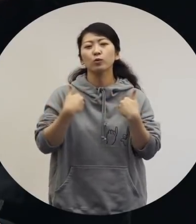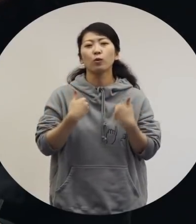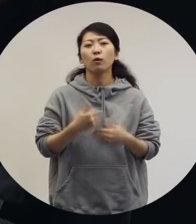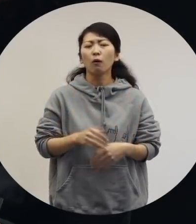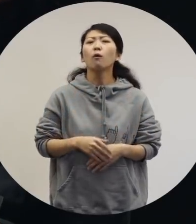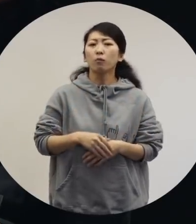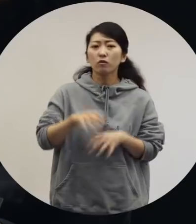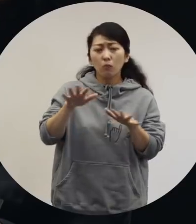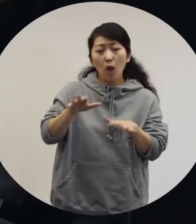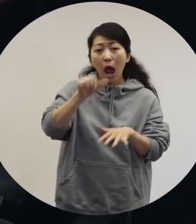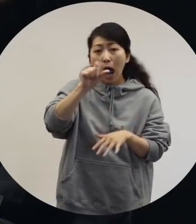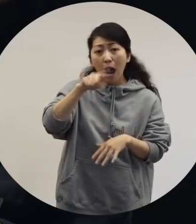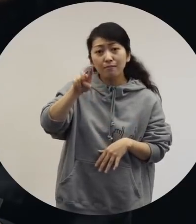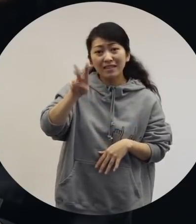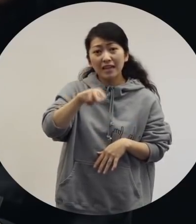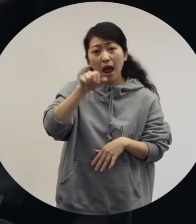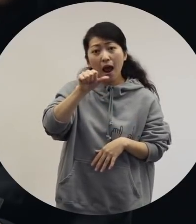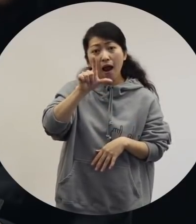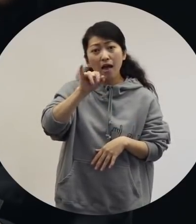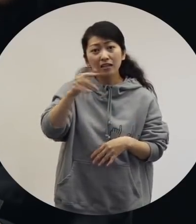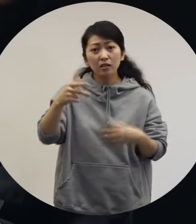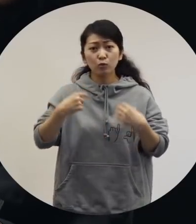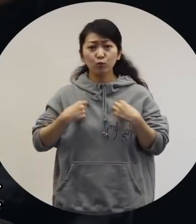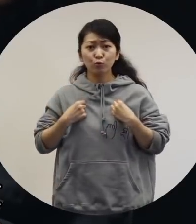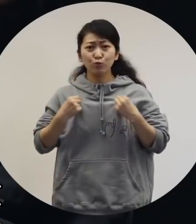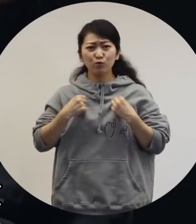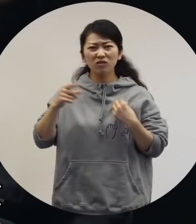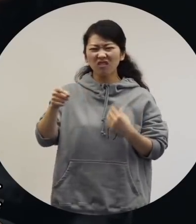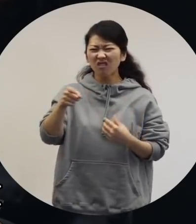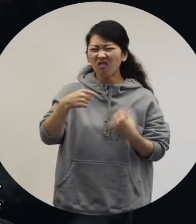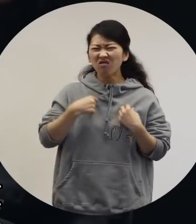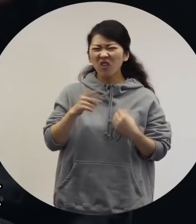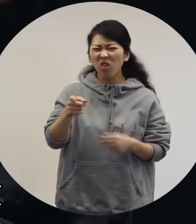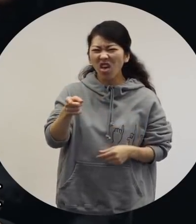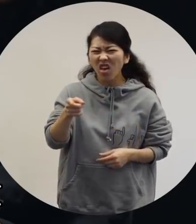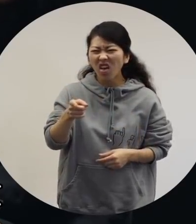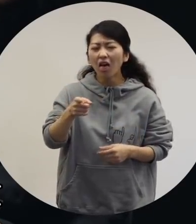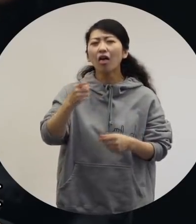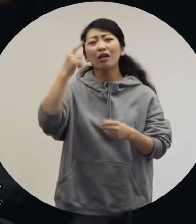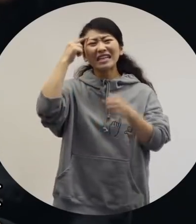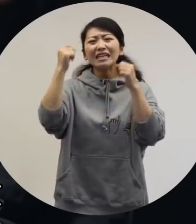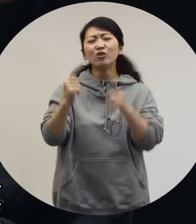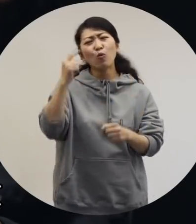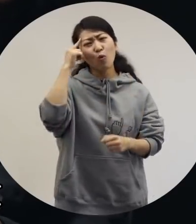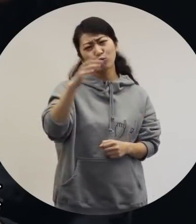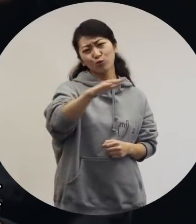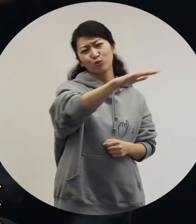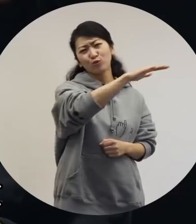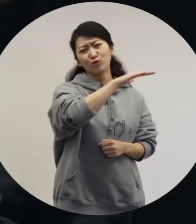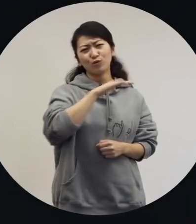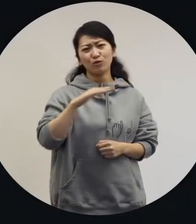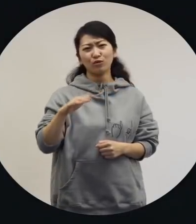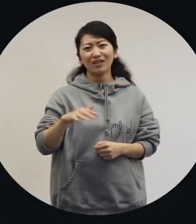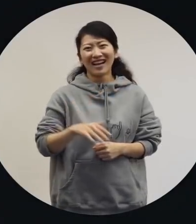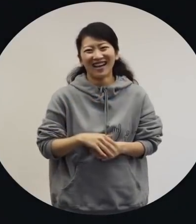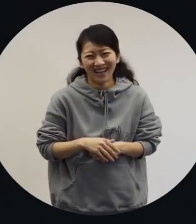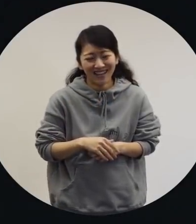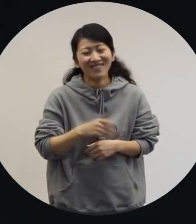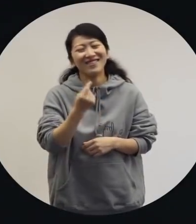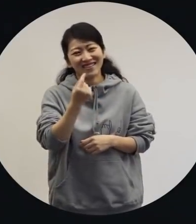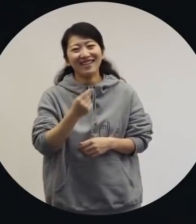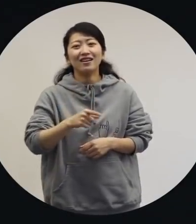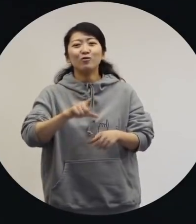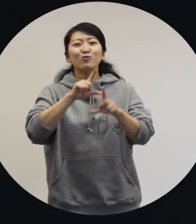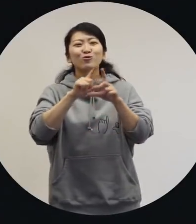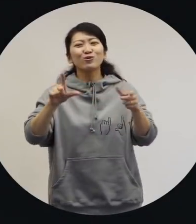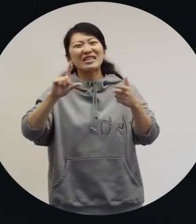うん、 なんか今でも多分アンリアレッジの服をなんかなんだこの服だっていう人も世の中にはいるんだと思うんですよ。 まあ、